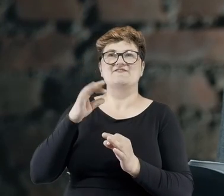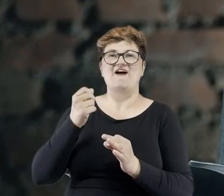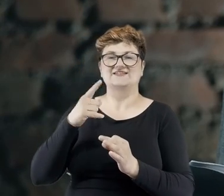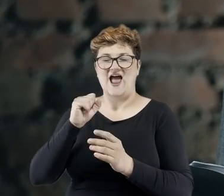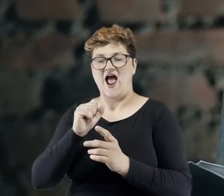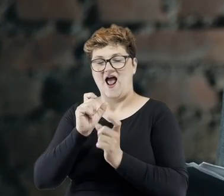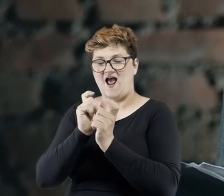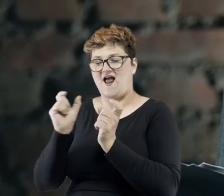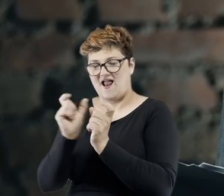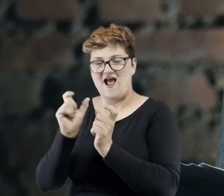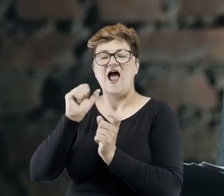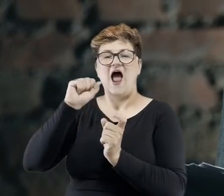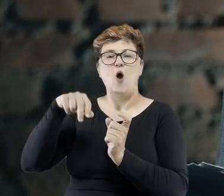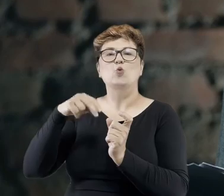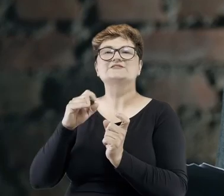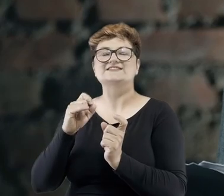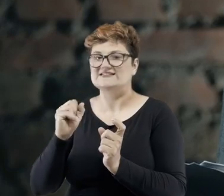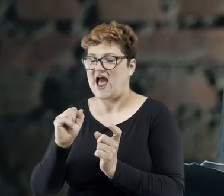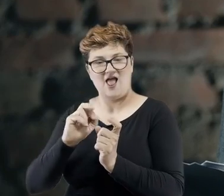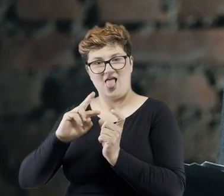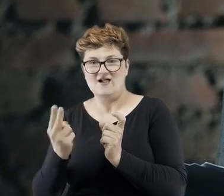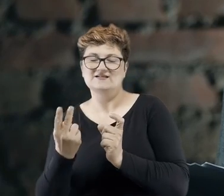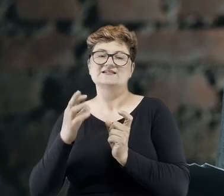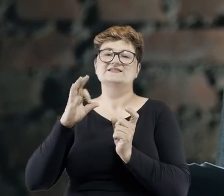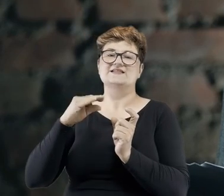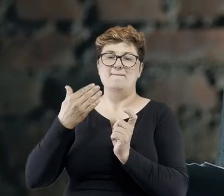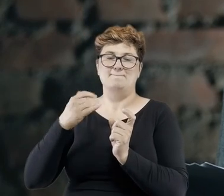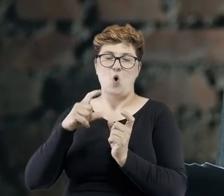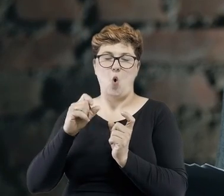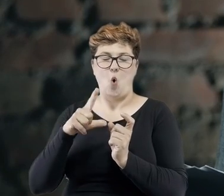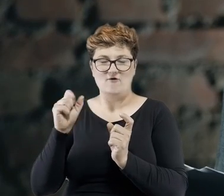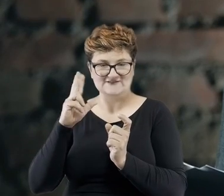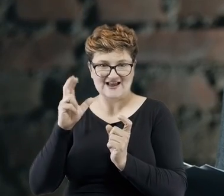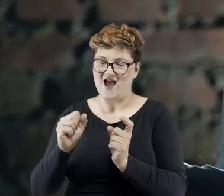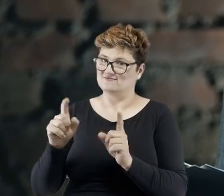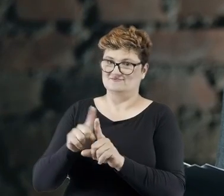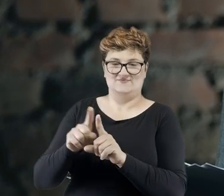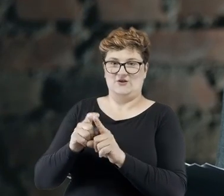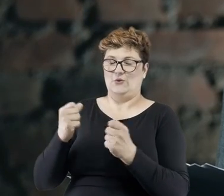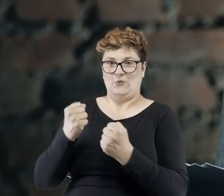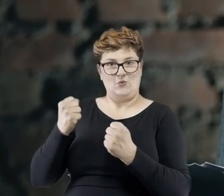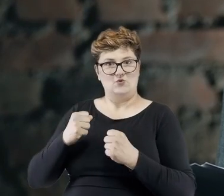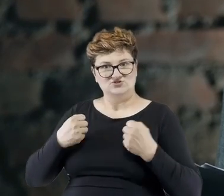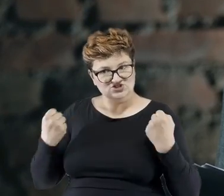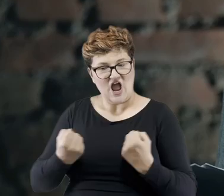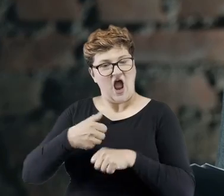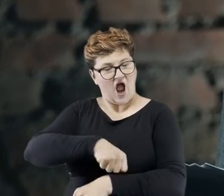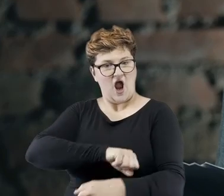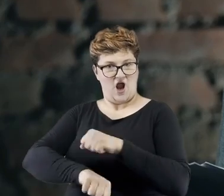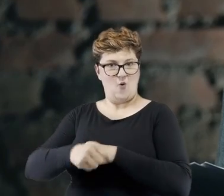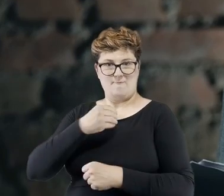skojarzyłam nazwisko Stefanii Augustyńskiej ze Stefanią Sępołowską, też niezwykłą i wybitną altruistką